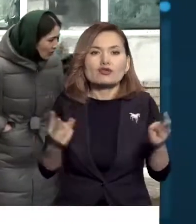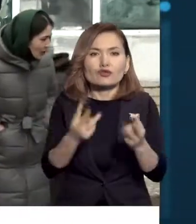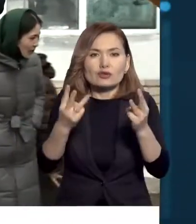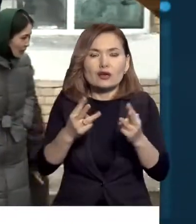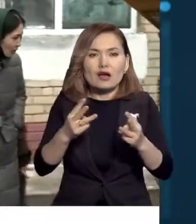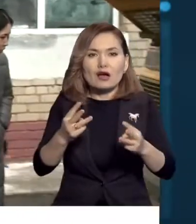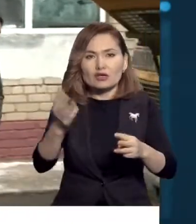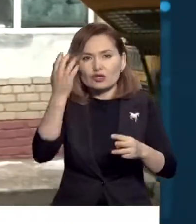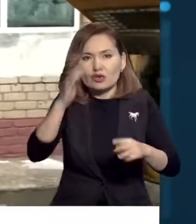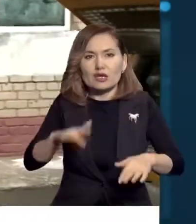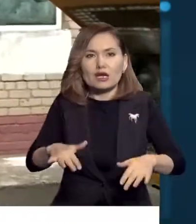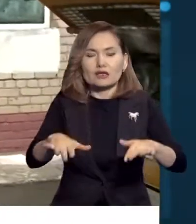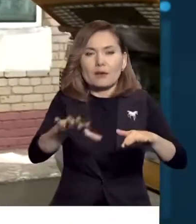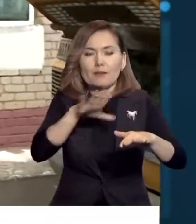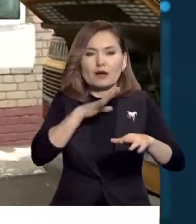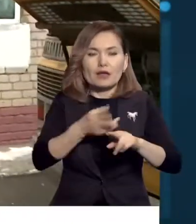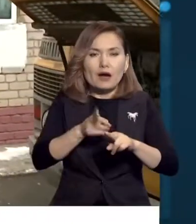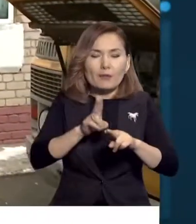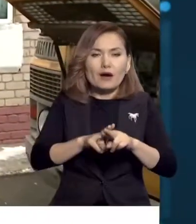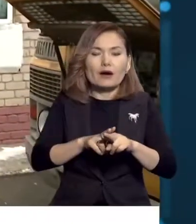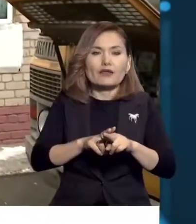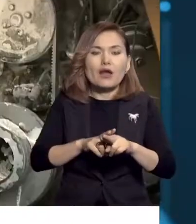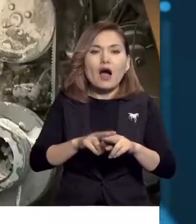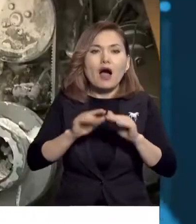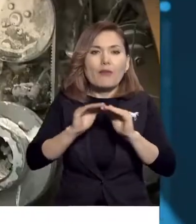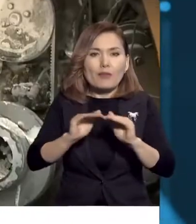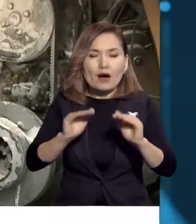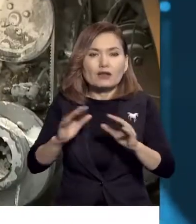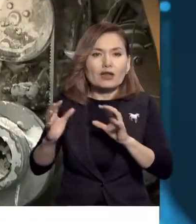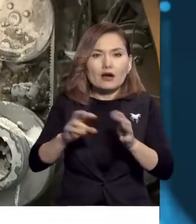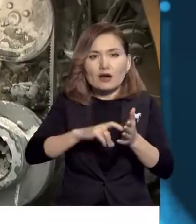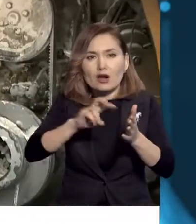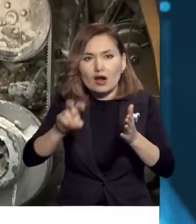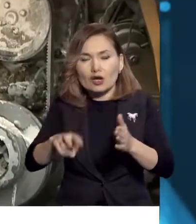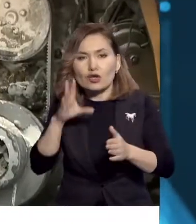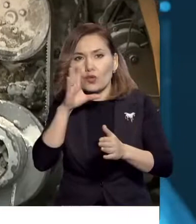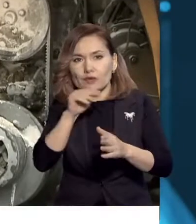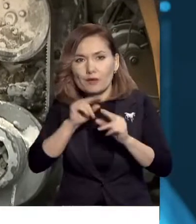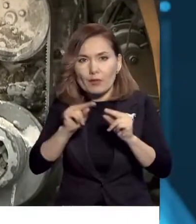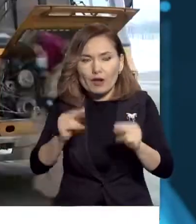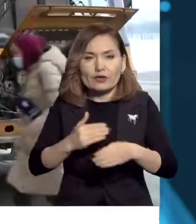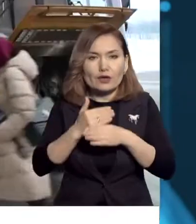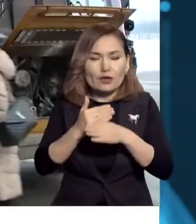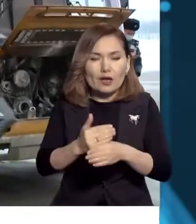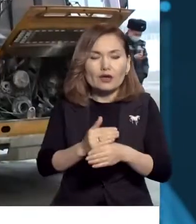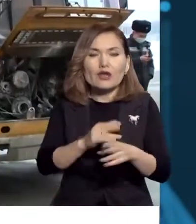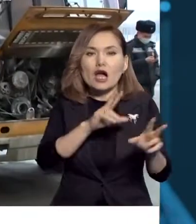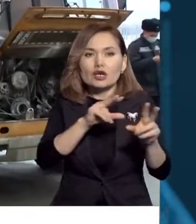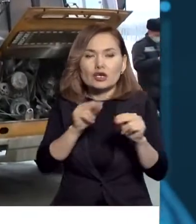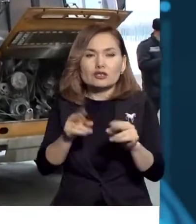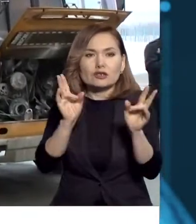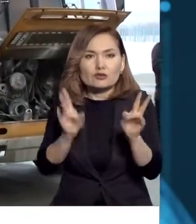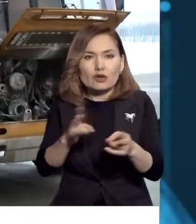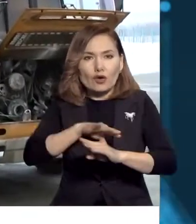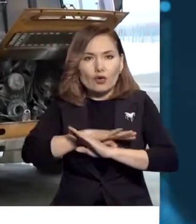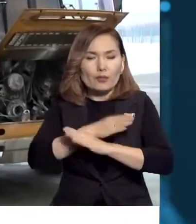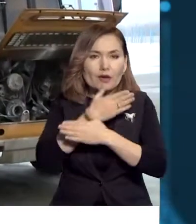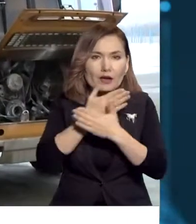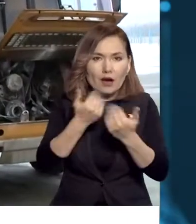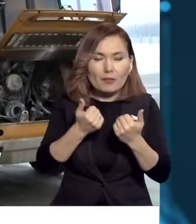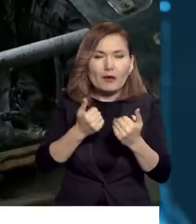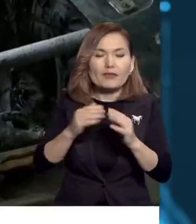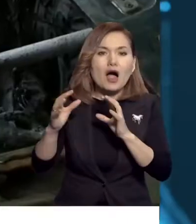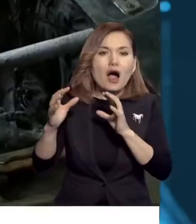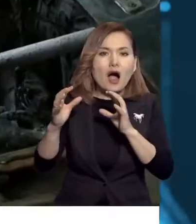келіп тоқтаған бойда сол жерде болған мұғалімдер мен ата-аналар балаларды тез арада түріп алған. Ешкім зардап шеккен жоқ. Іле-шала көліктің алдыңғы